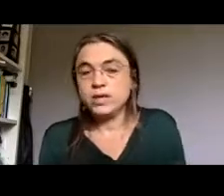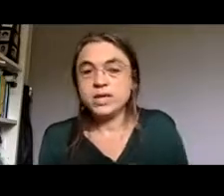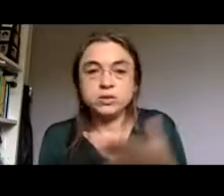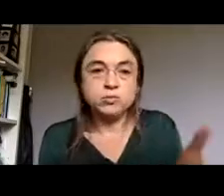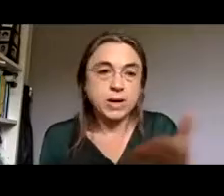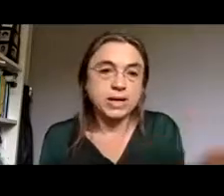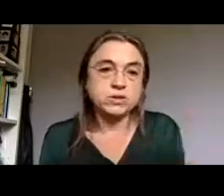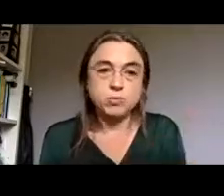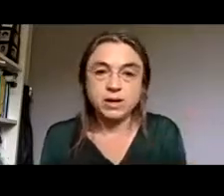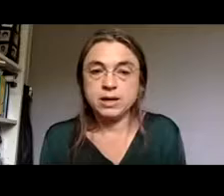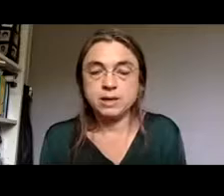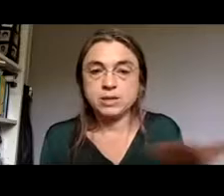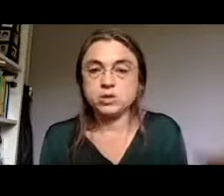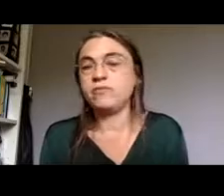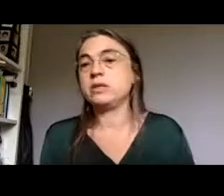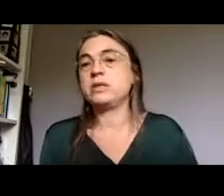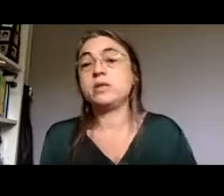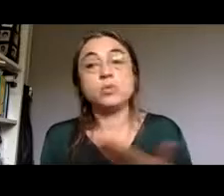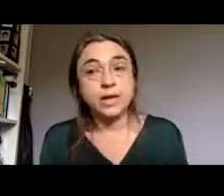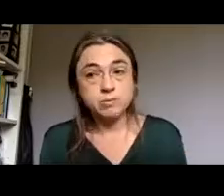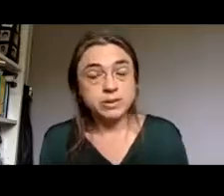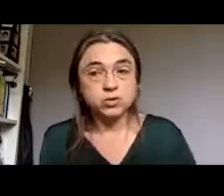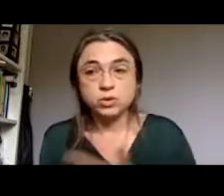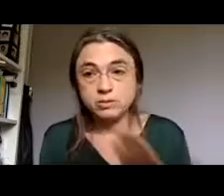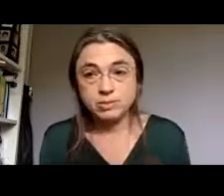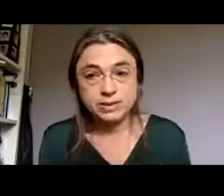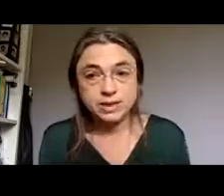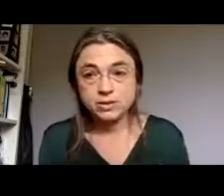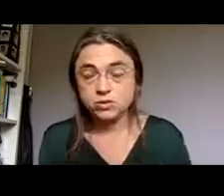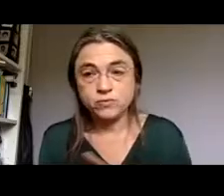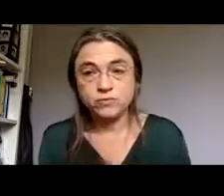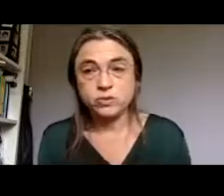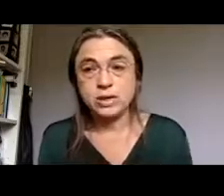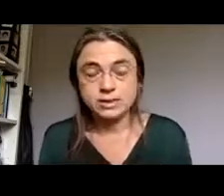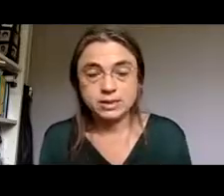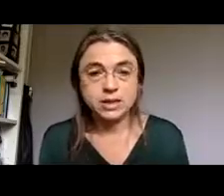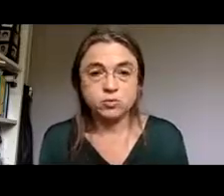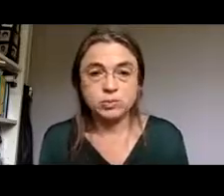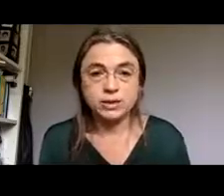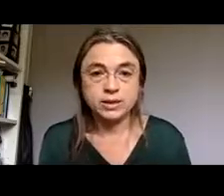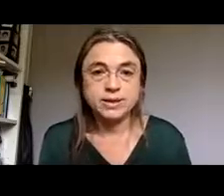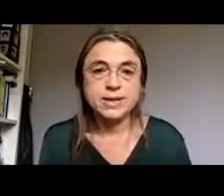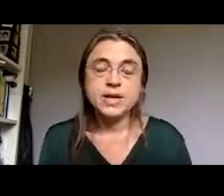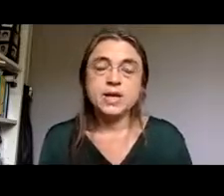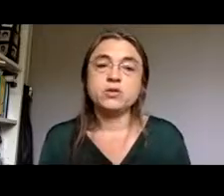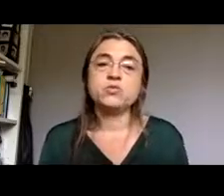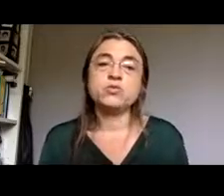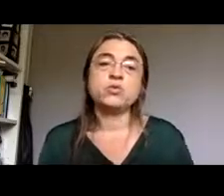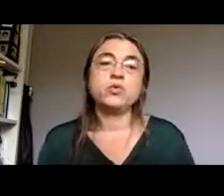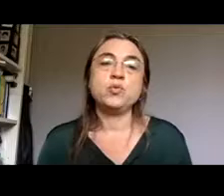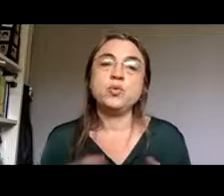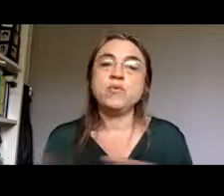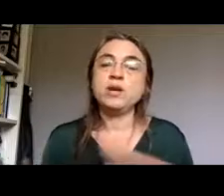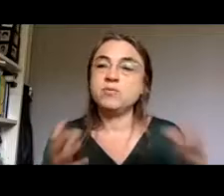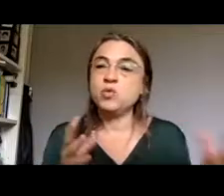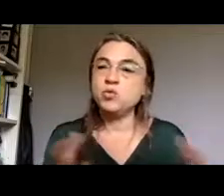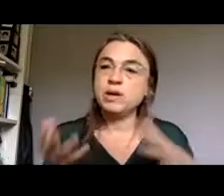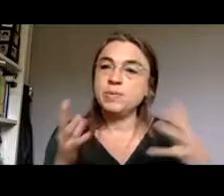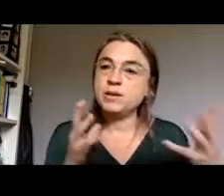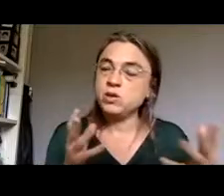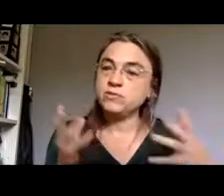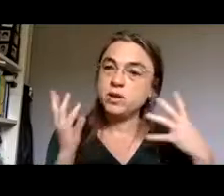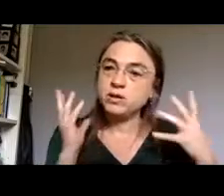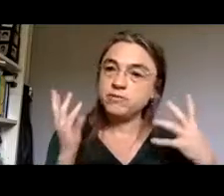d'autres usages. Et donc, par exemple, la personne va utiliser une canne parce que se déplacer avec ce champ visuel-là, c'est très compliqué. Donc, on peut avoir des moments où